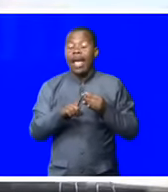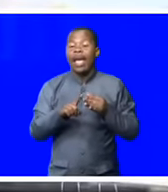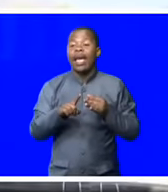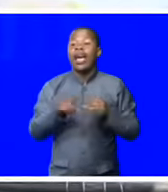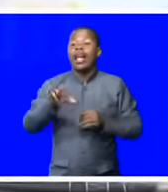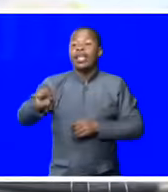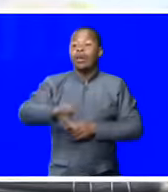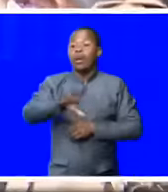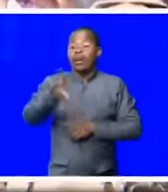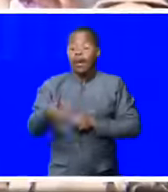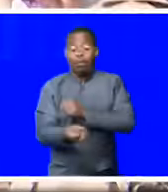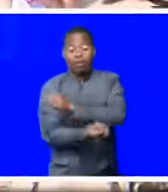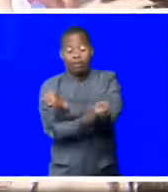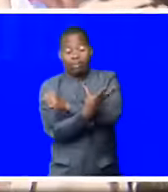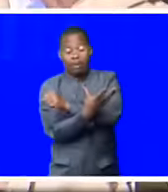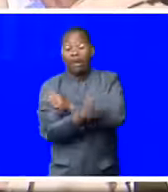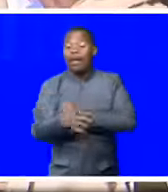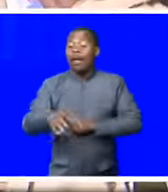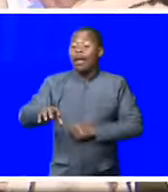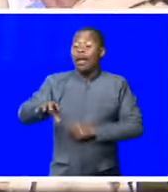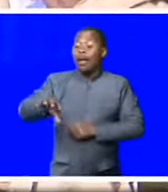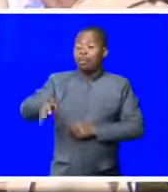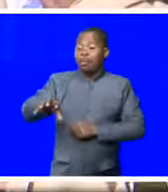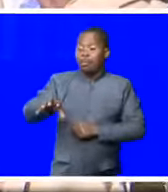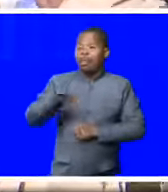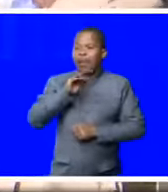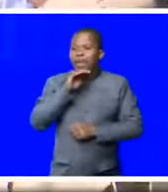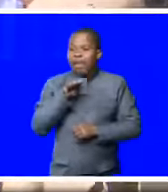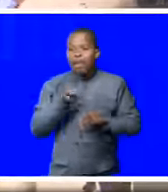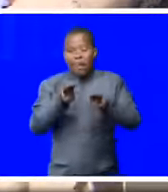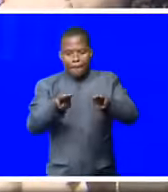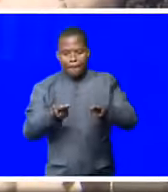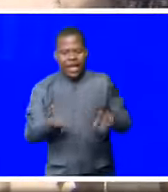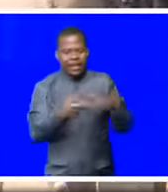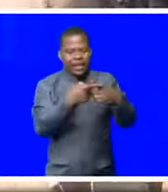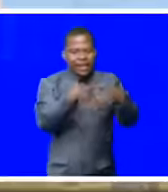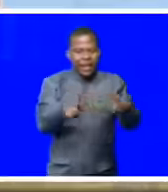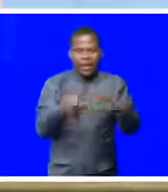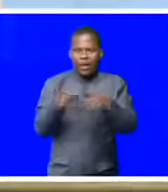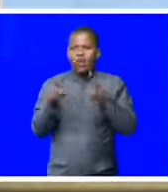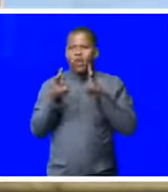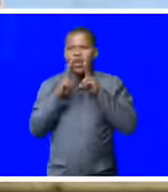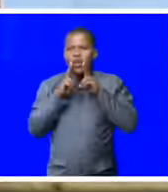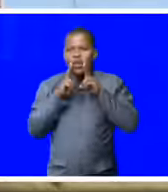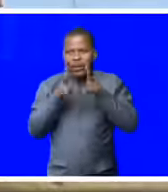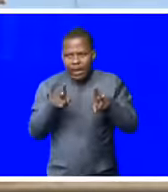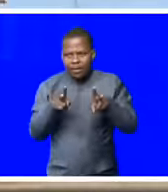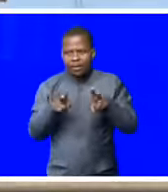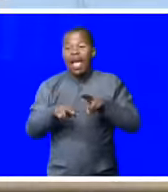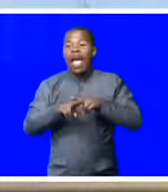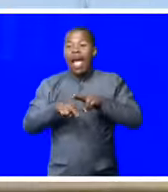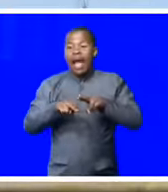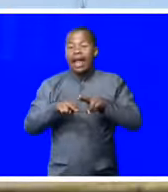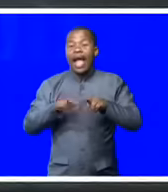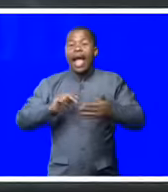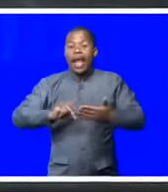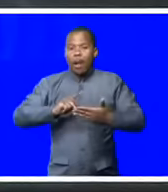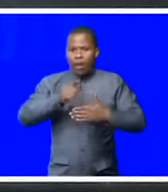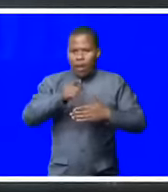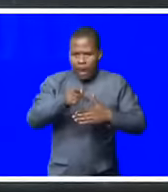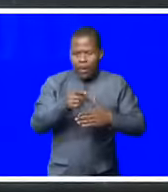even leNingizimu Afrika achubekile nekuvakashela tindzawo letikhangati vakashi kuleli ngefansi kwe-Triland Initiative.